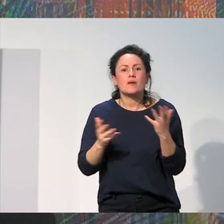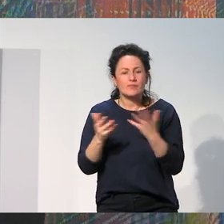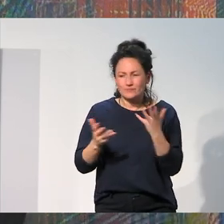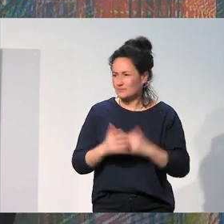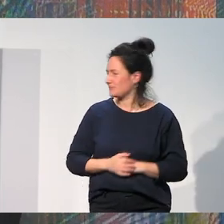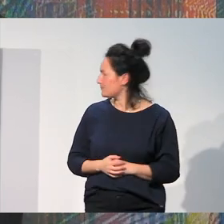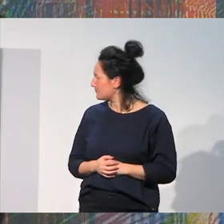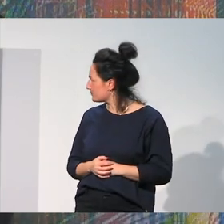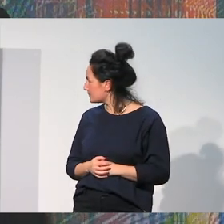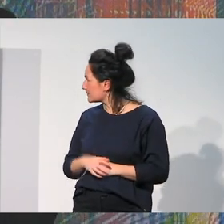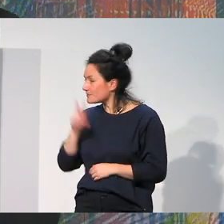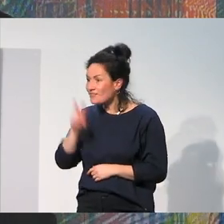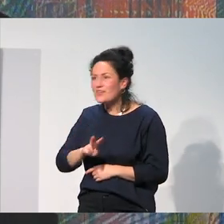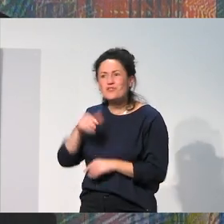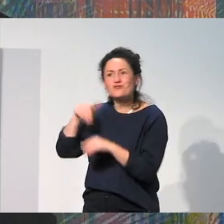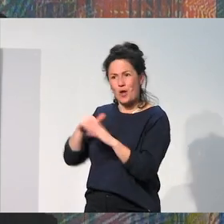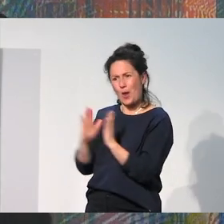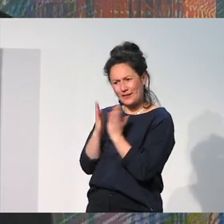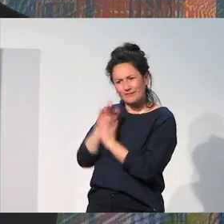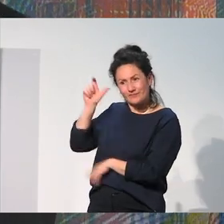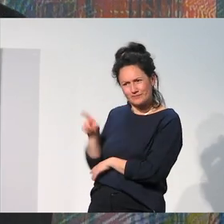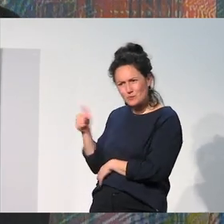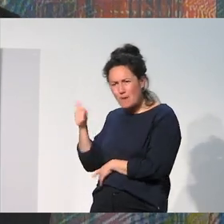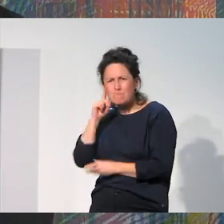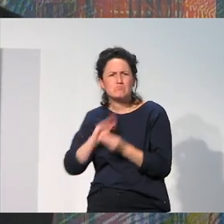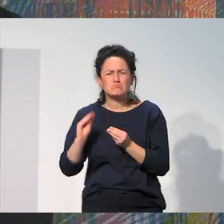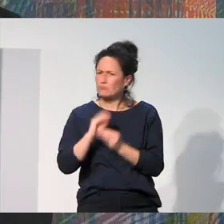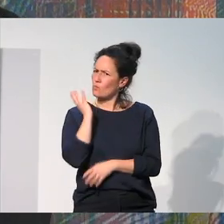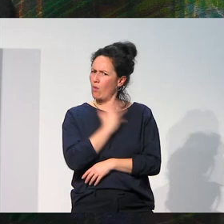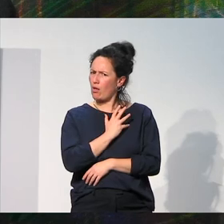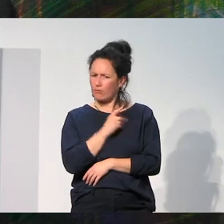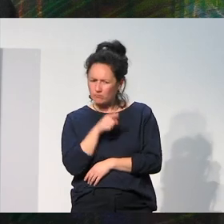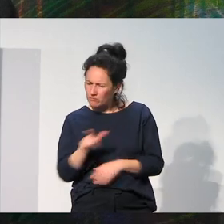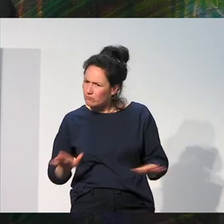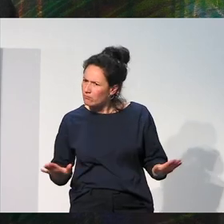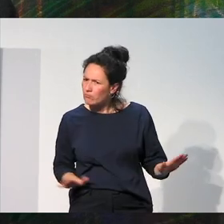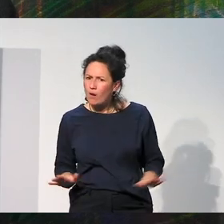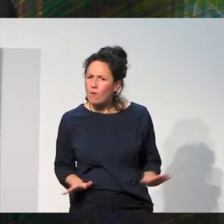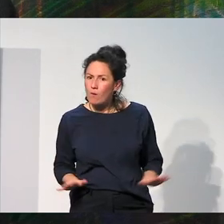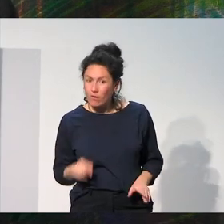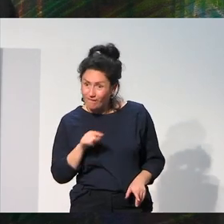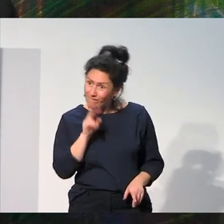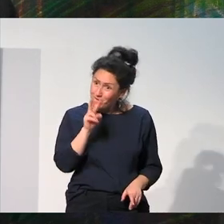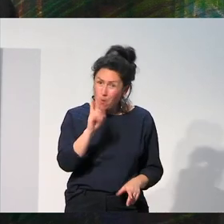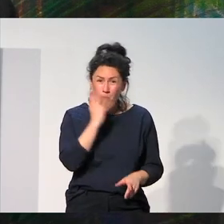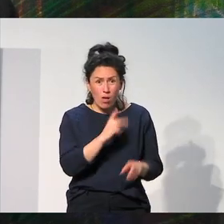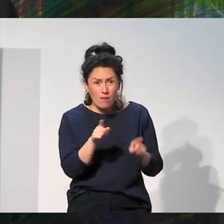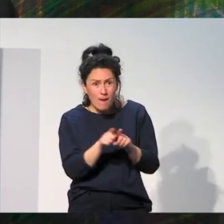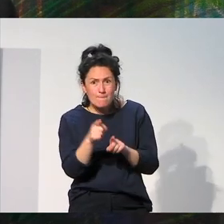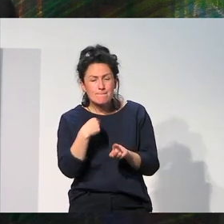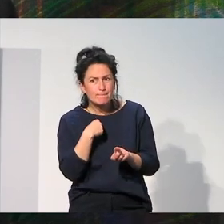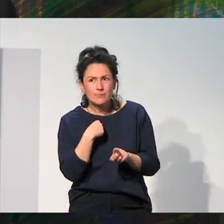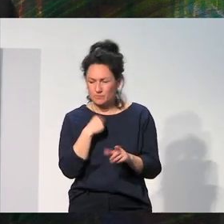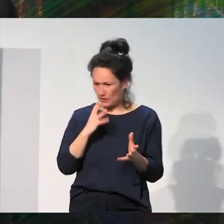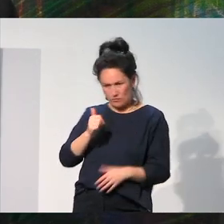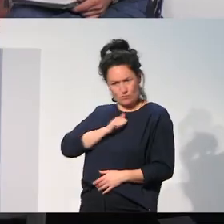votre livre voilà, aussi. Hein, il se pose la question, Gus, des couleurs. Il se dit finalement, est-ce que le pingouin voit cette couleur-là? Mais moi, peut-être aussi qu'il y a